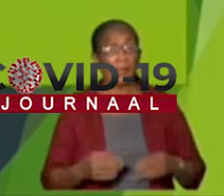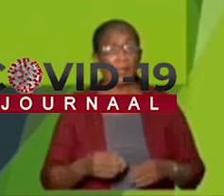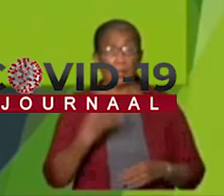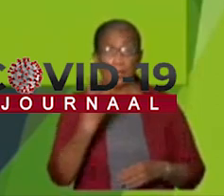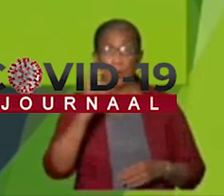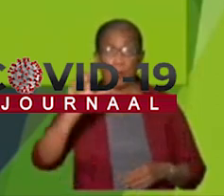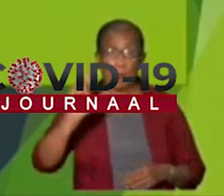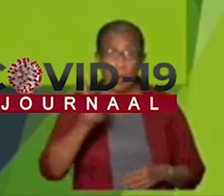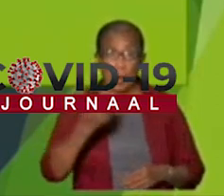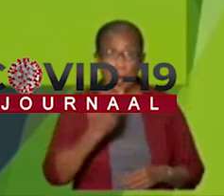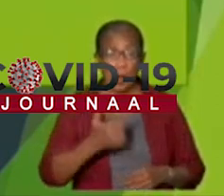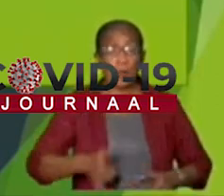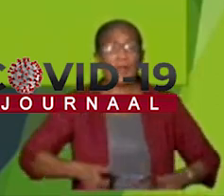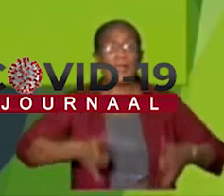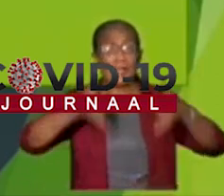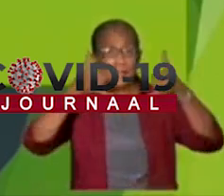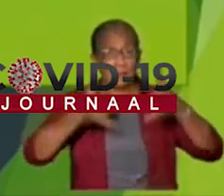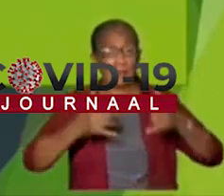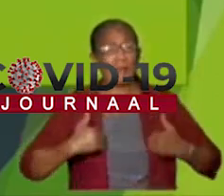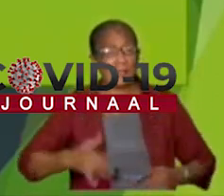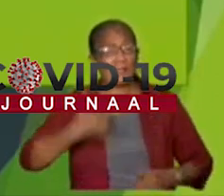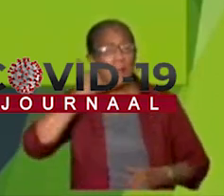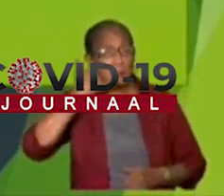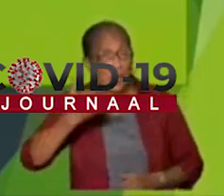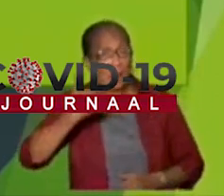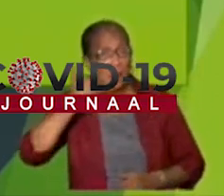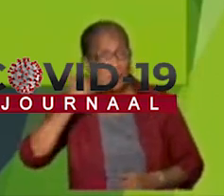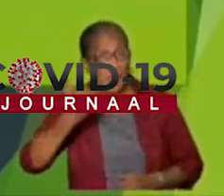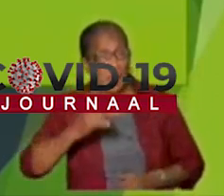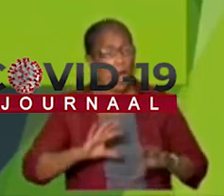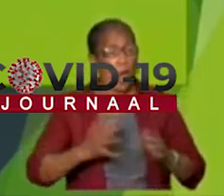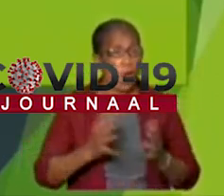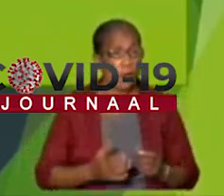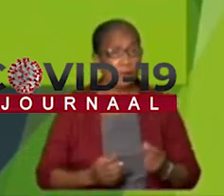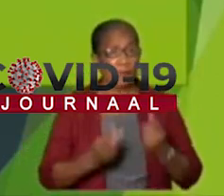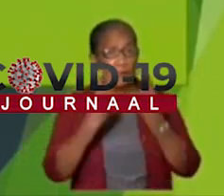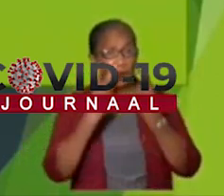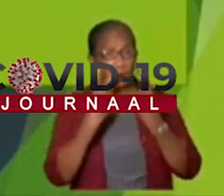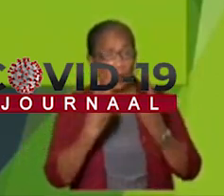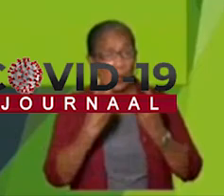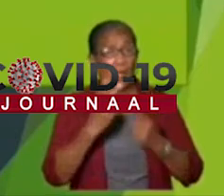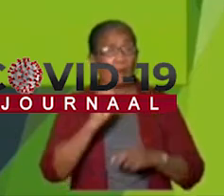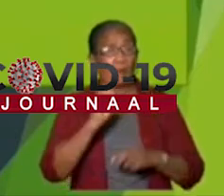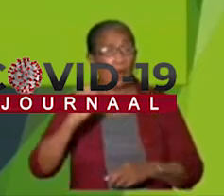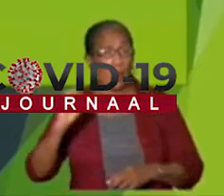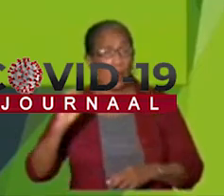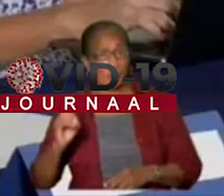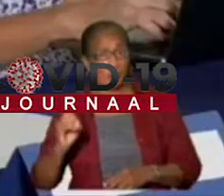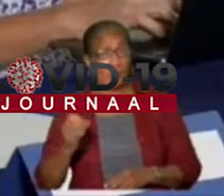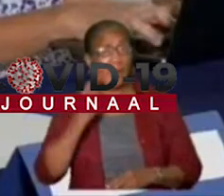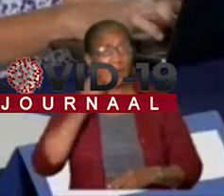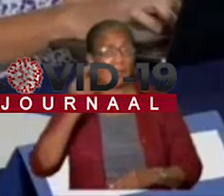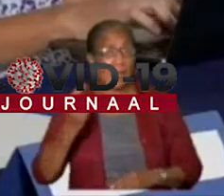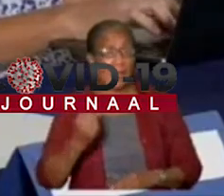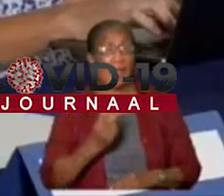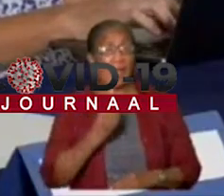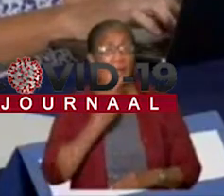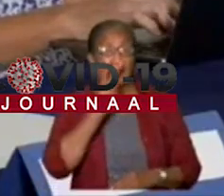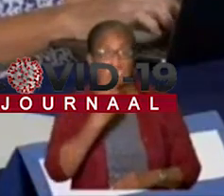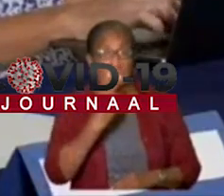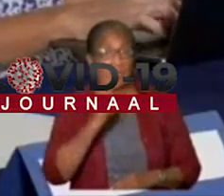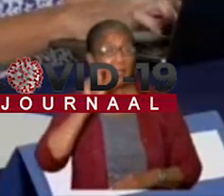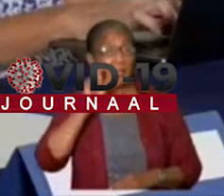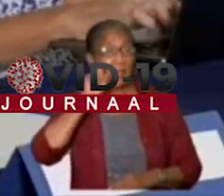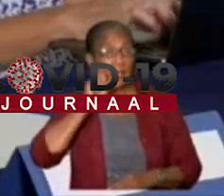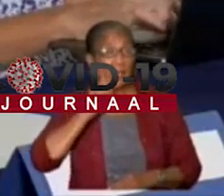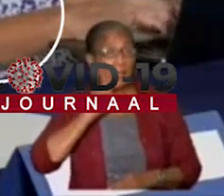hebben enorm veel telefoontjes gekregen. Dat waren ongeveer 1200 calls per dag. Als we kijken naar de grijze kolom,